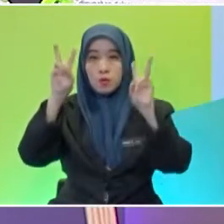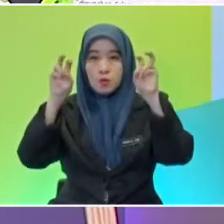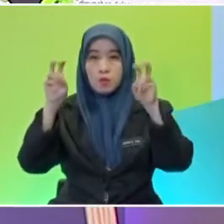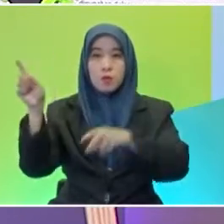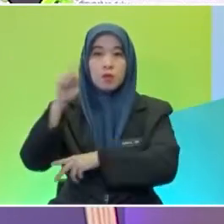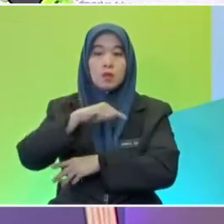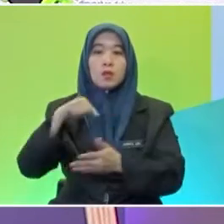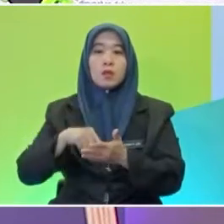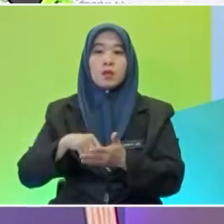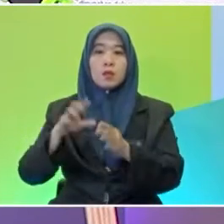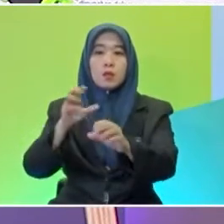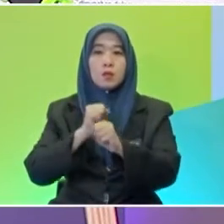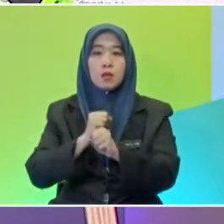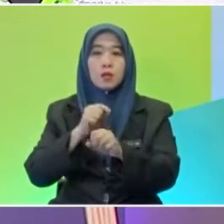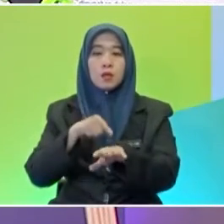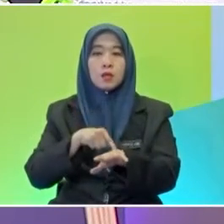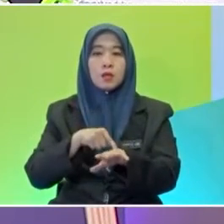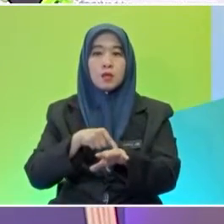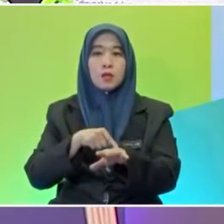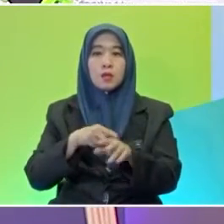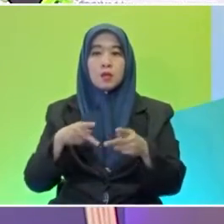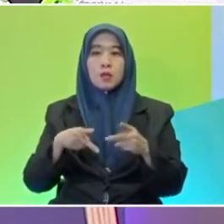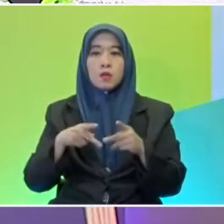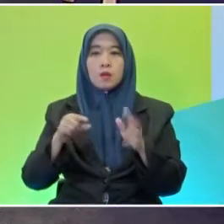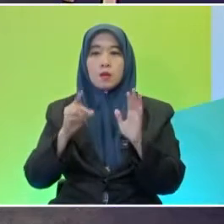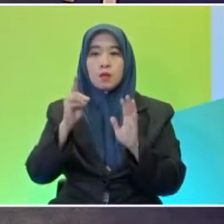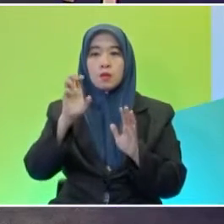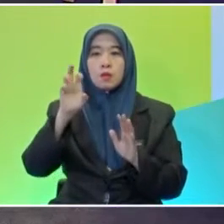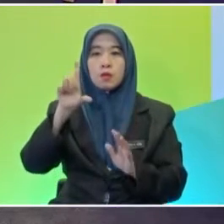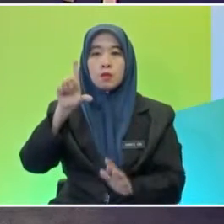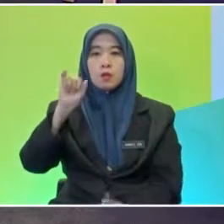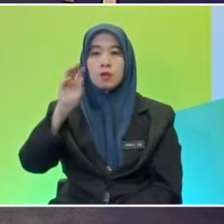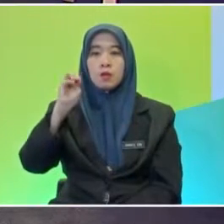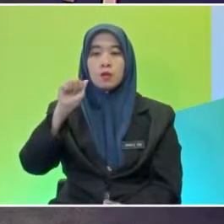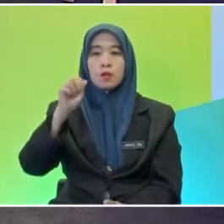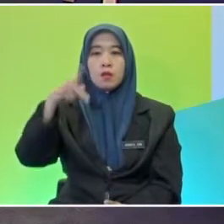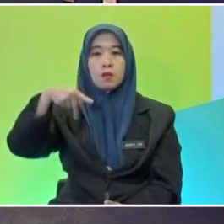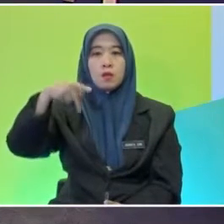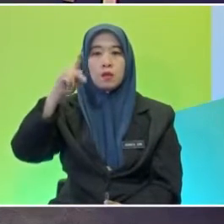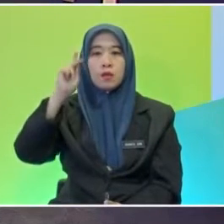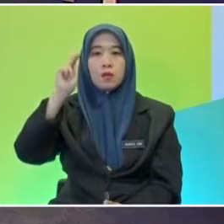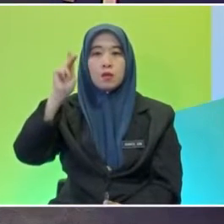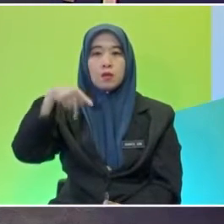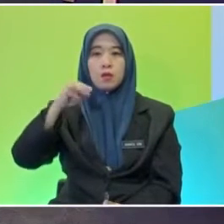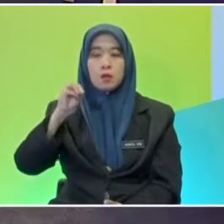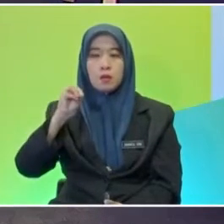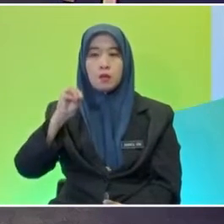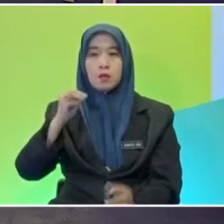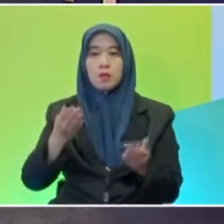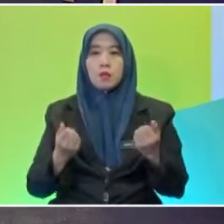mendapatinya di planta D5 Iya dan terima kasih ucapkan kepada